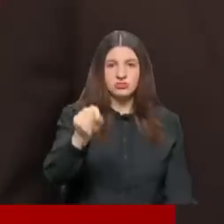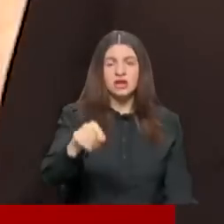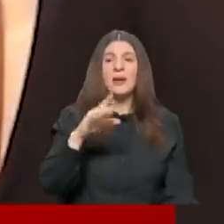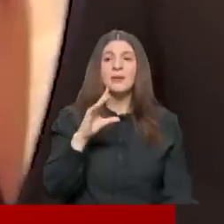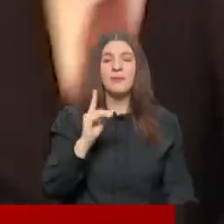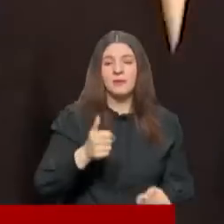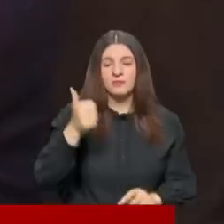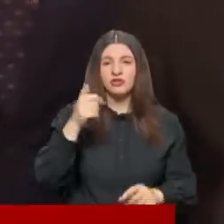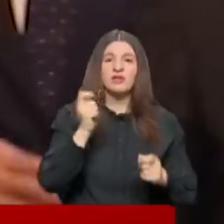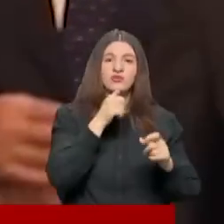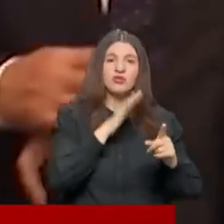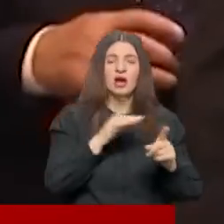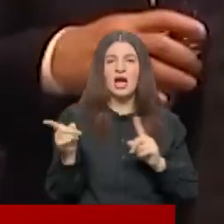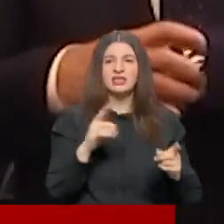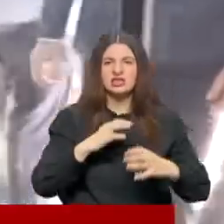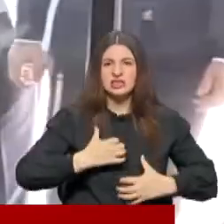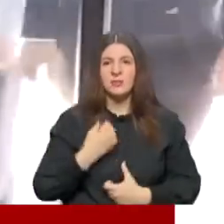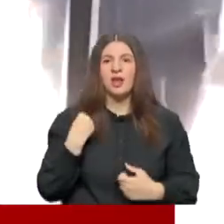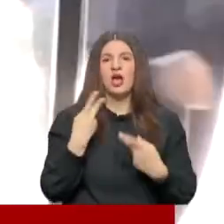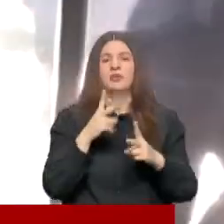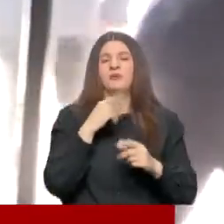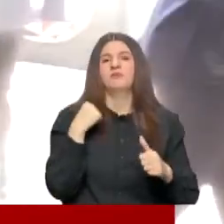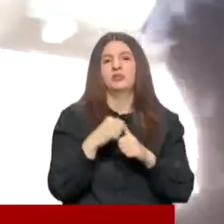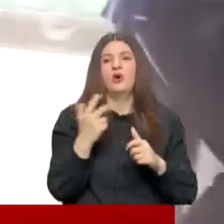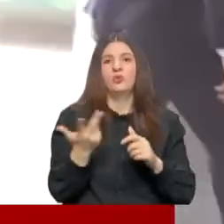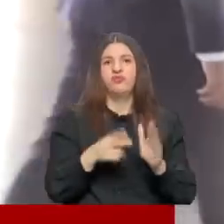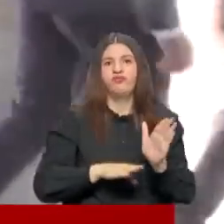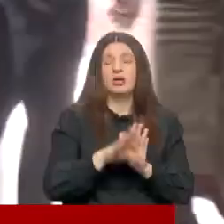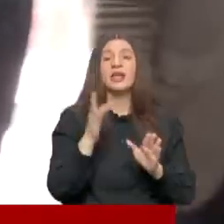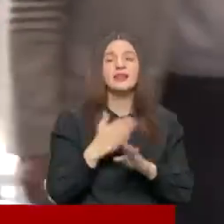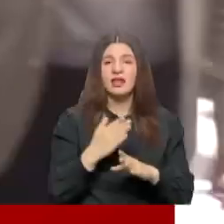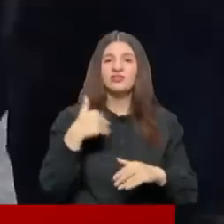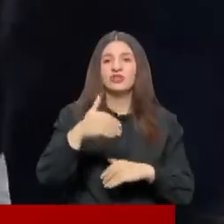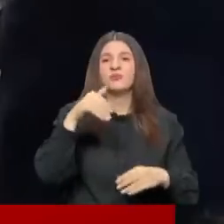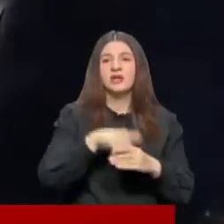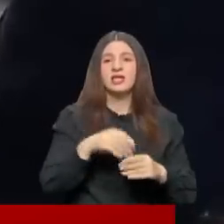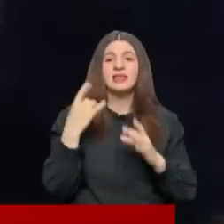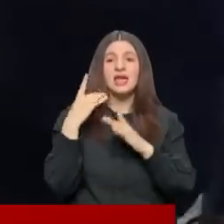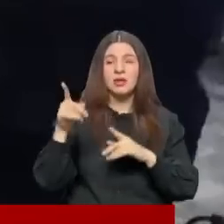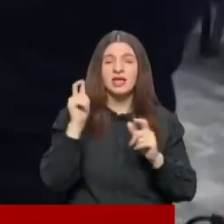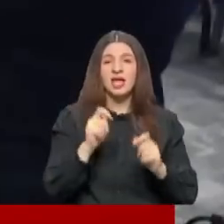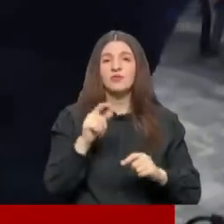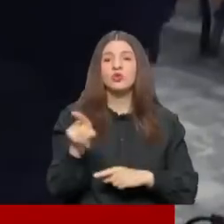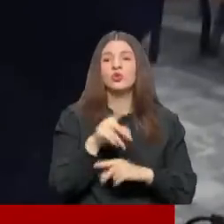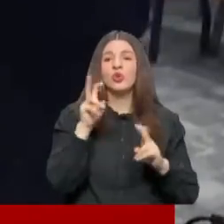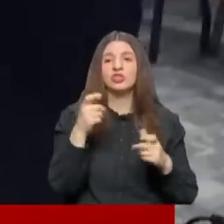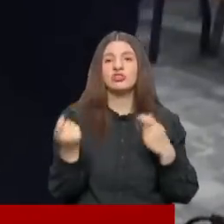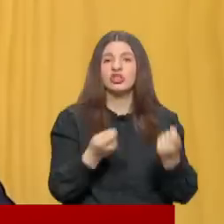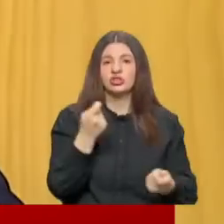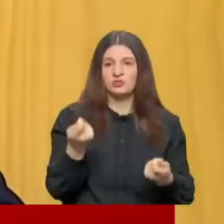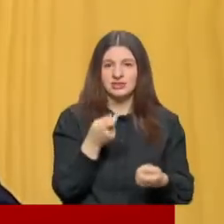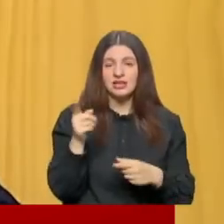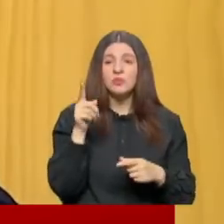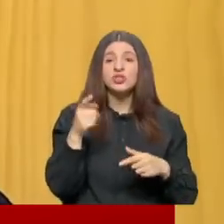MHP lideriyle Davutoğlu arasındaki gerilim yeni açıklamalarla bir kez daha tırmandı. Nedeni Gelecek Partisi'nin Diyarbakır'da düzenlediği Kürt meselesi çalıştayı.